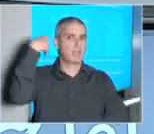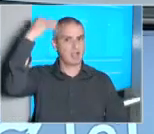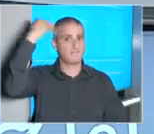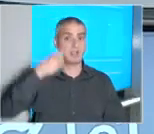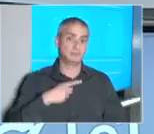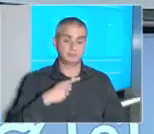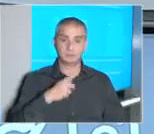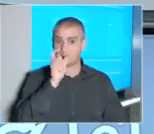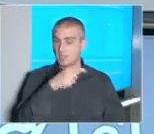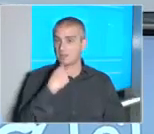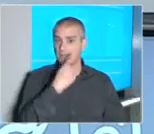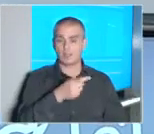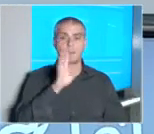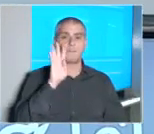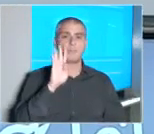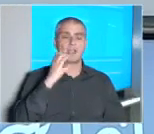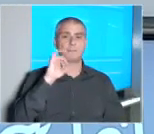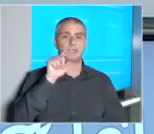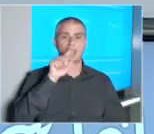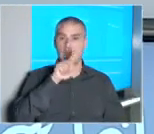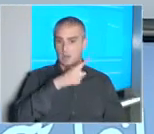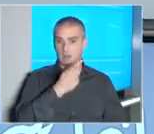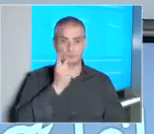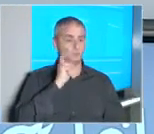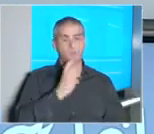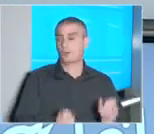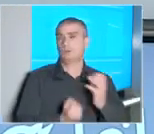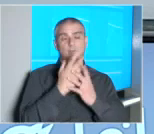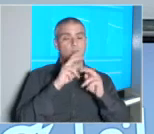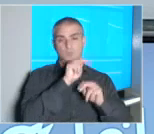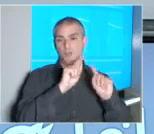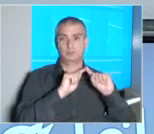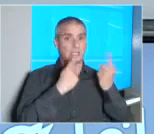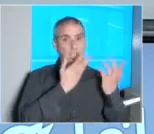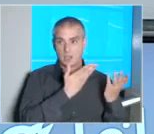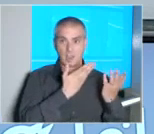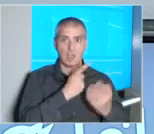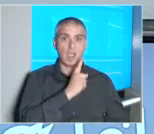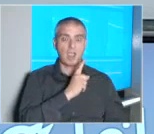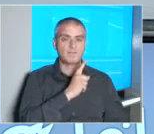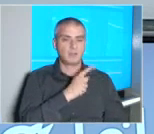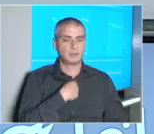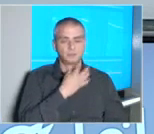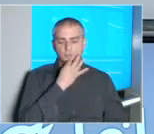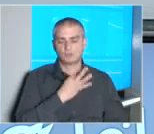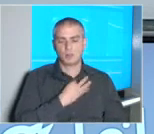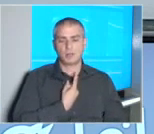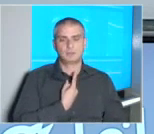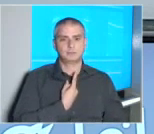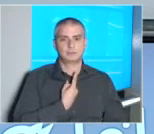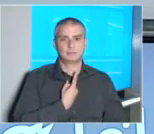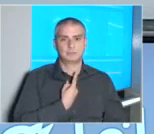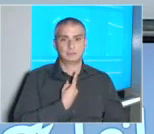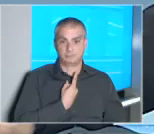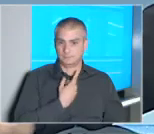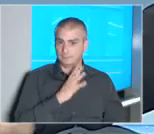פלסטין. ואותו אדם הזכיר את בירם קיאל, שהבוקר שמו צץ בסוגיה אחרת לגמרי, אבל אני שואל את עצמי,